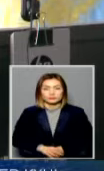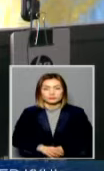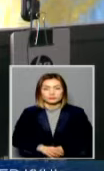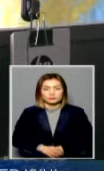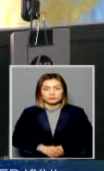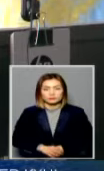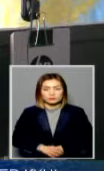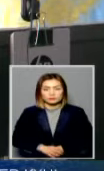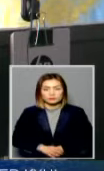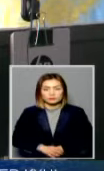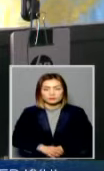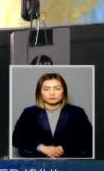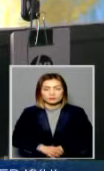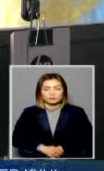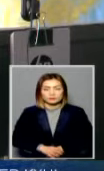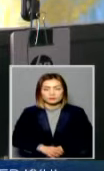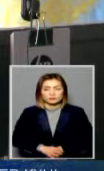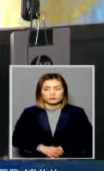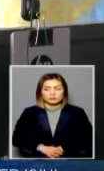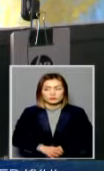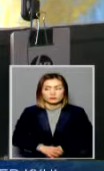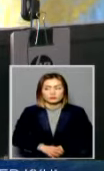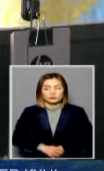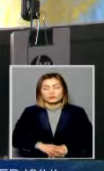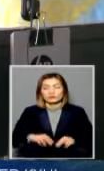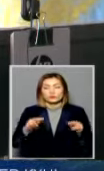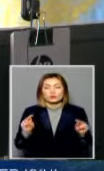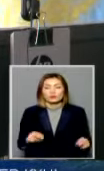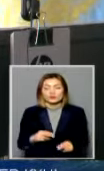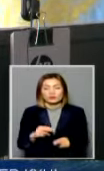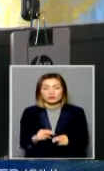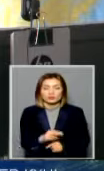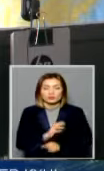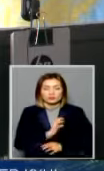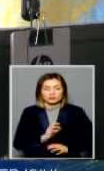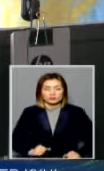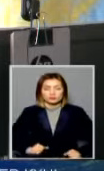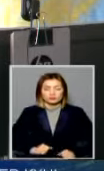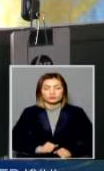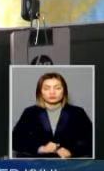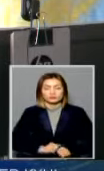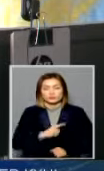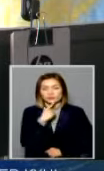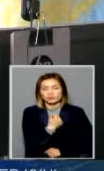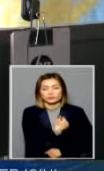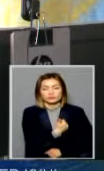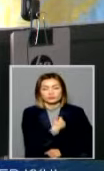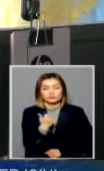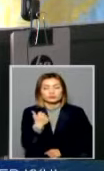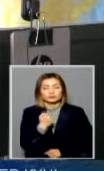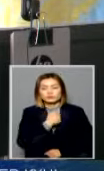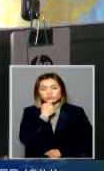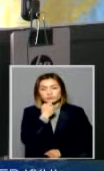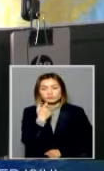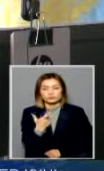атқарыңыздар. Өз отанына шексіз берілген патриоттық рухы жоғары қайсар жауынгер ағалардың